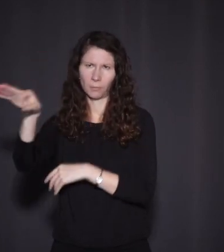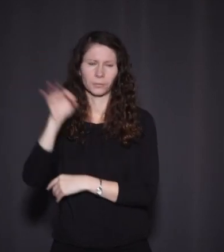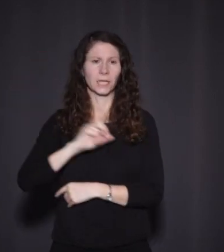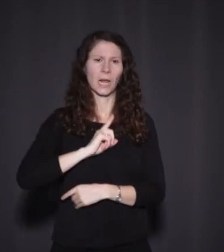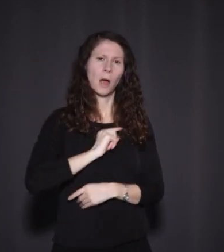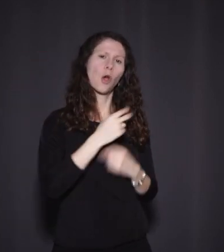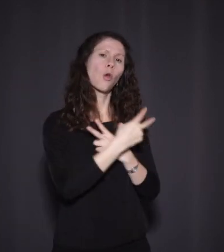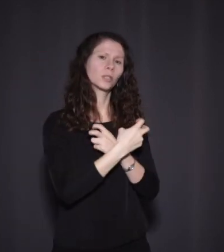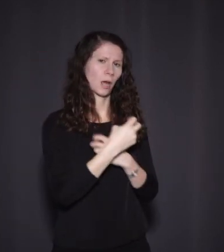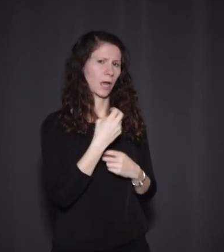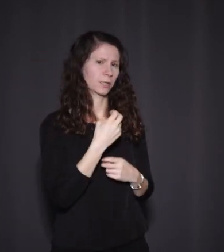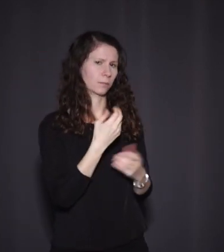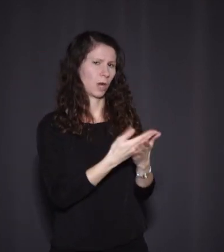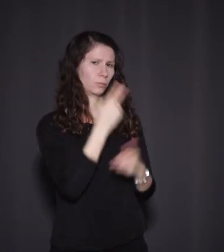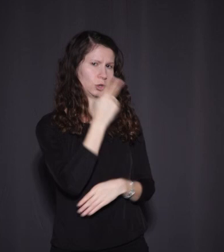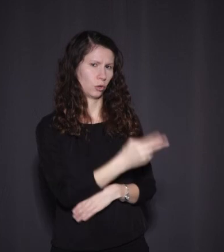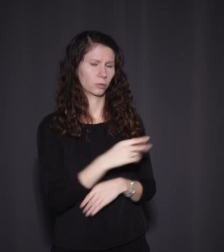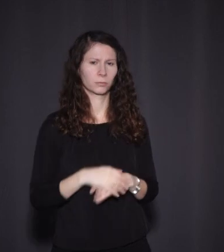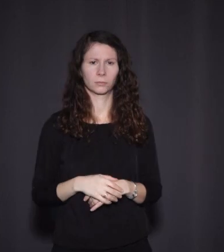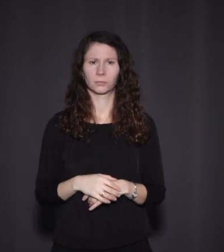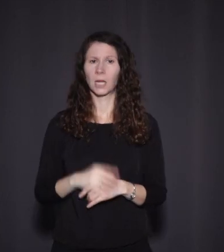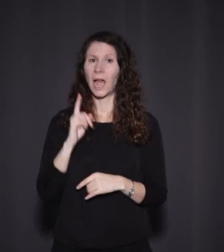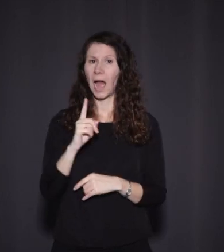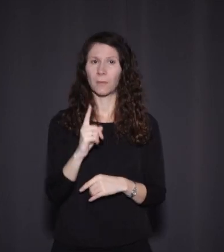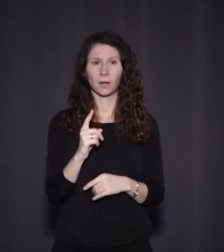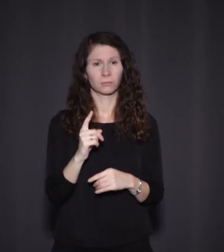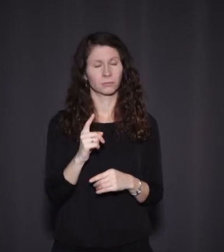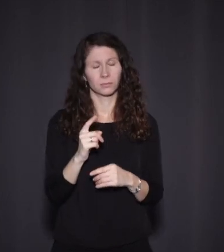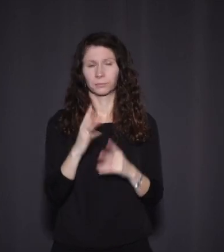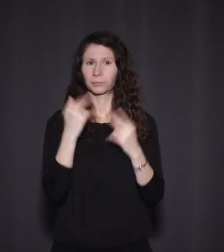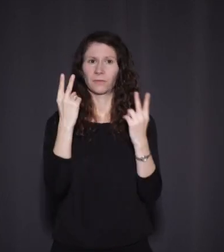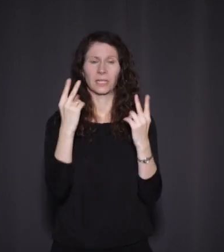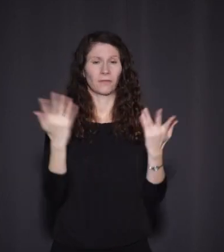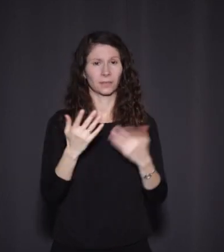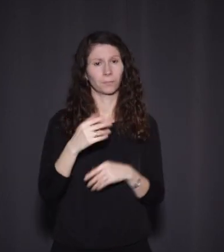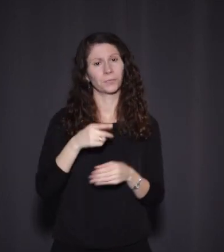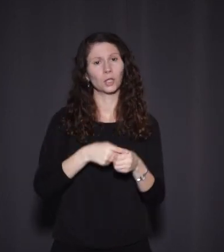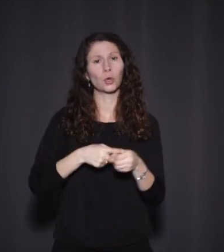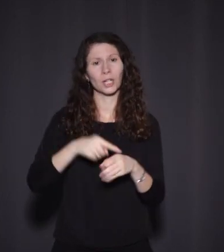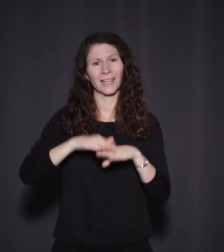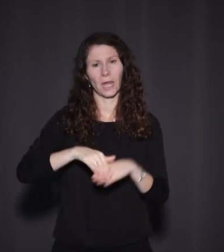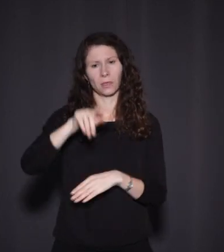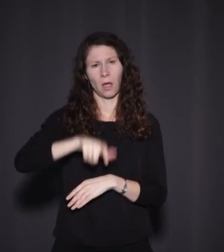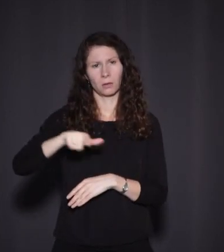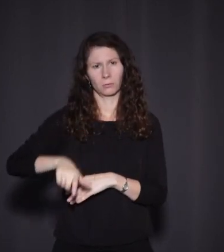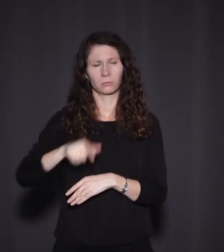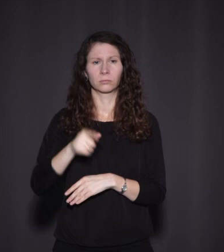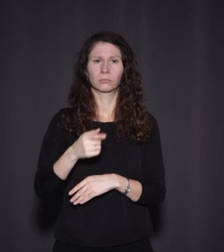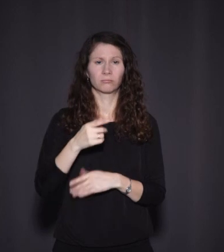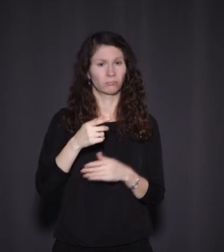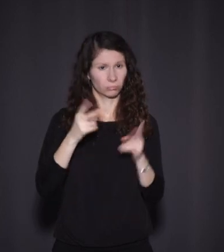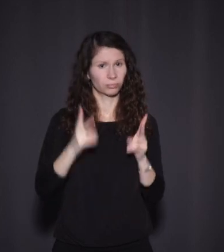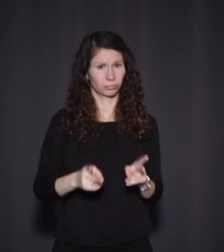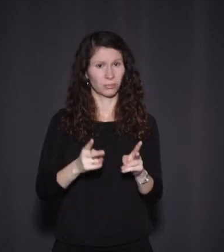Am Ende des Tages ist doch nur eins das Kriterium. Die durchschnittliche Rentnerin und der durchschnittliche Rentner bekommen in der gesetzlichen Rente 800